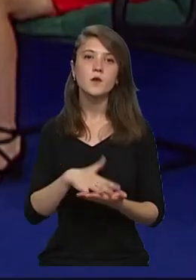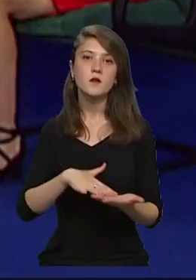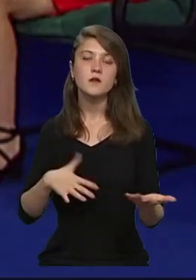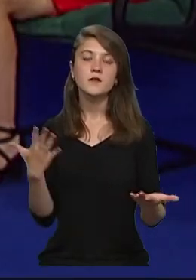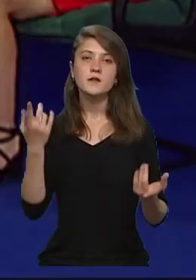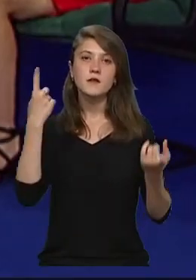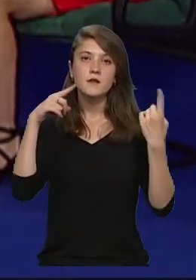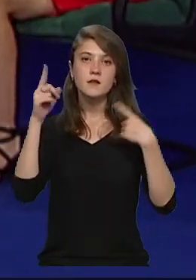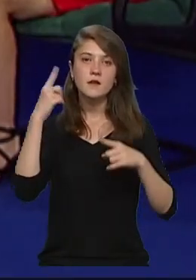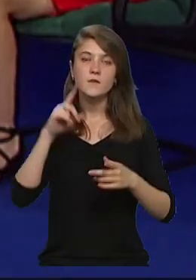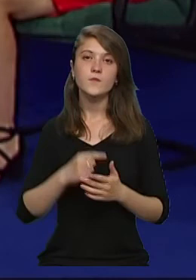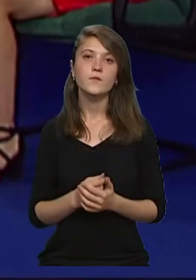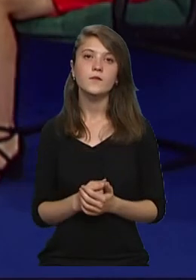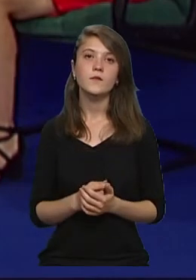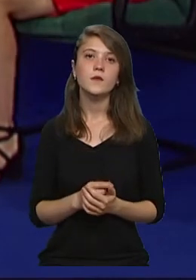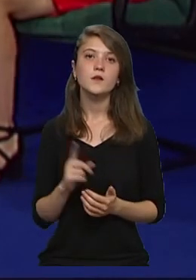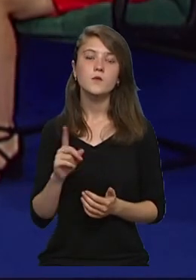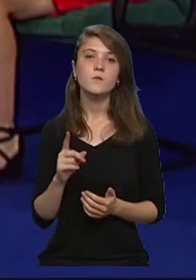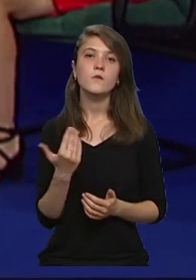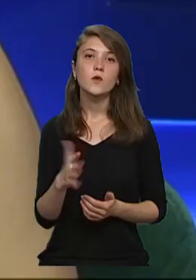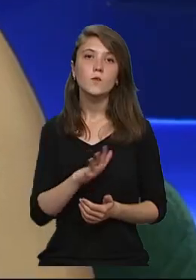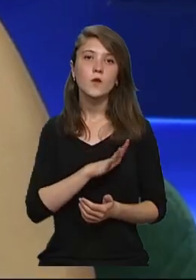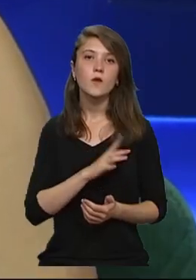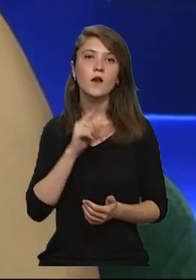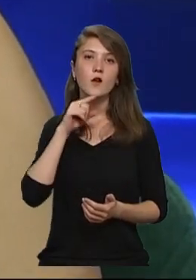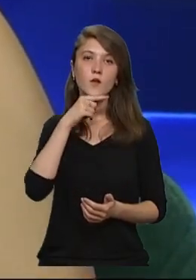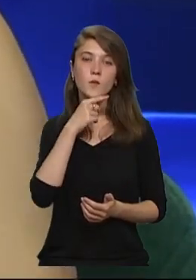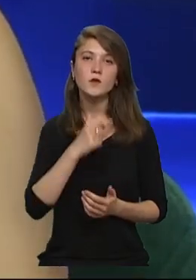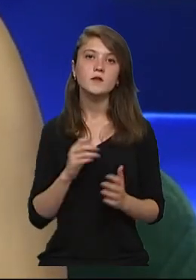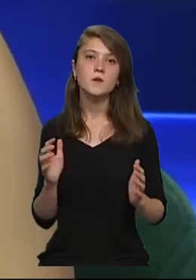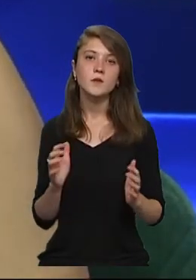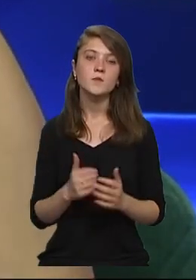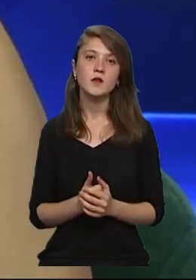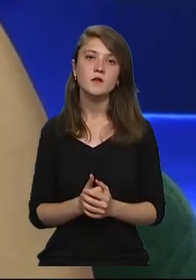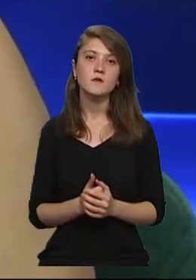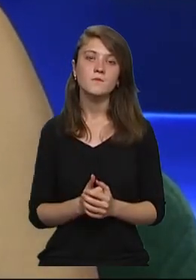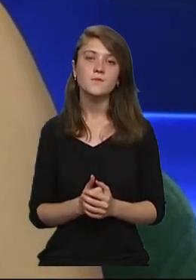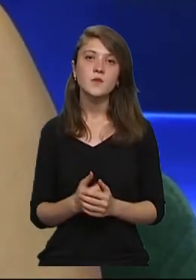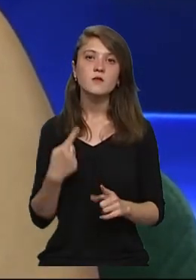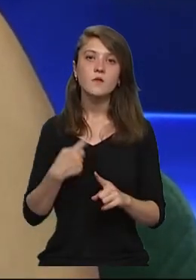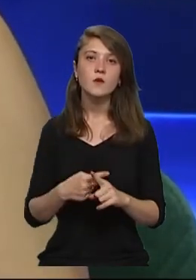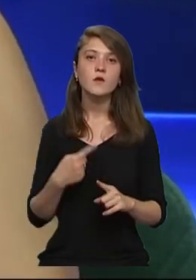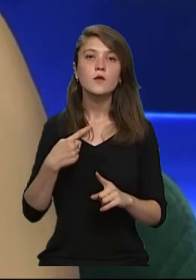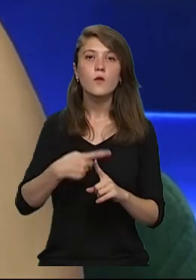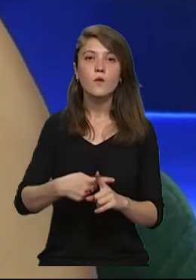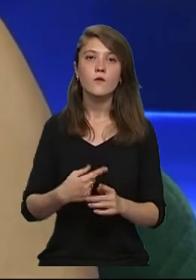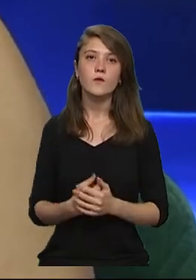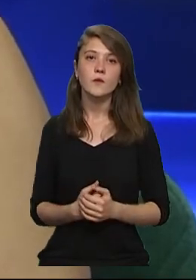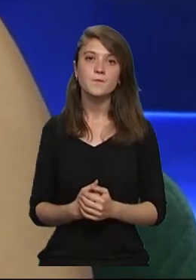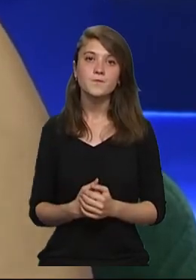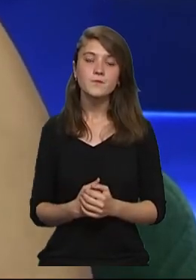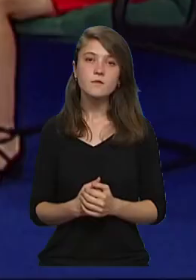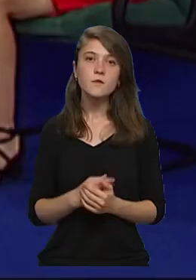нових ідей, щоб воно було економічно забезпечено, створені додаткові робочі місця, щоб наша молодь,